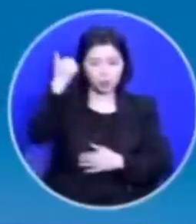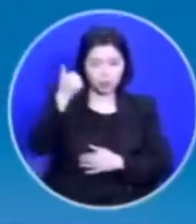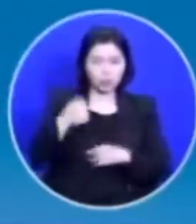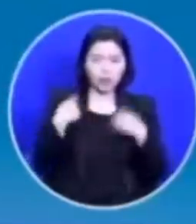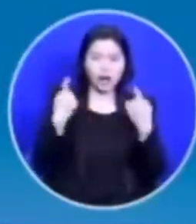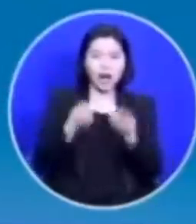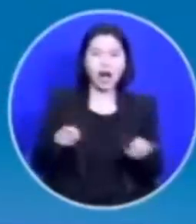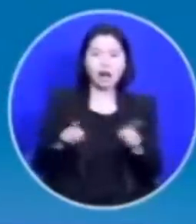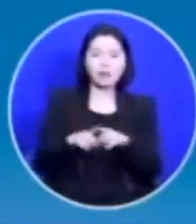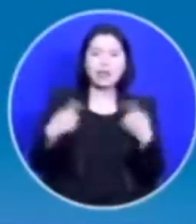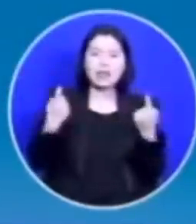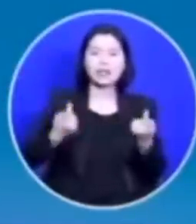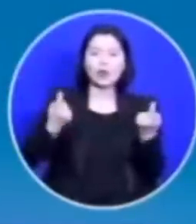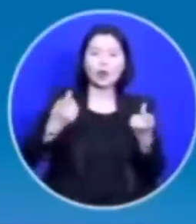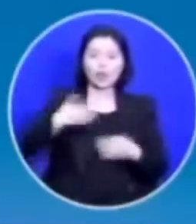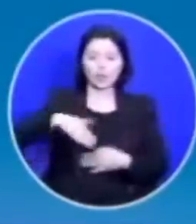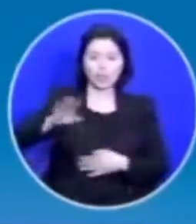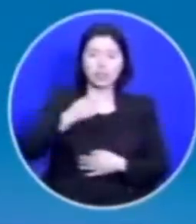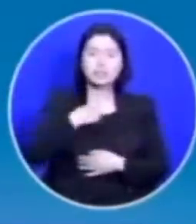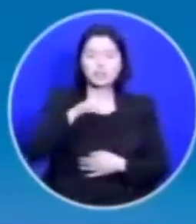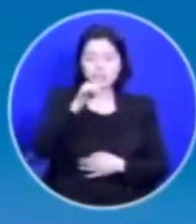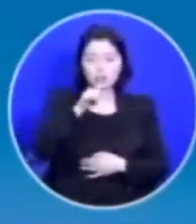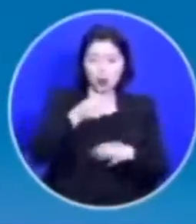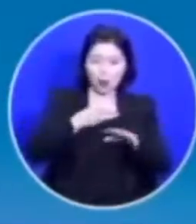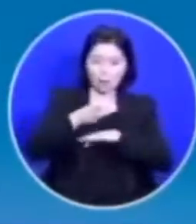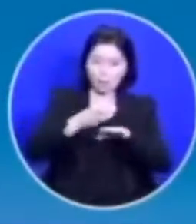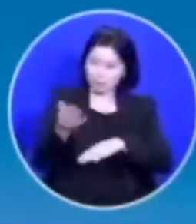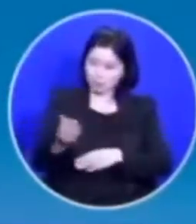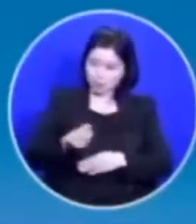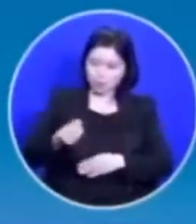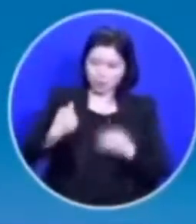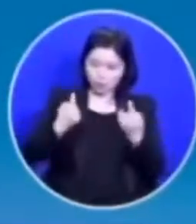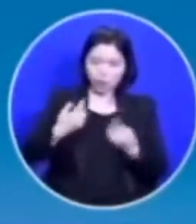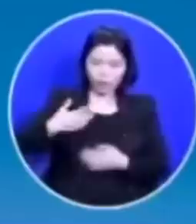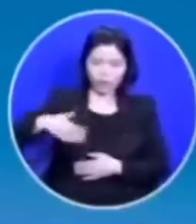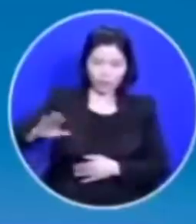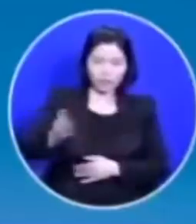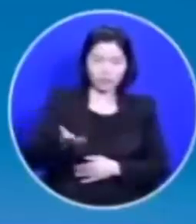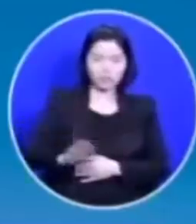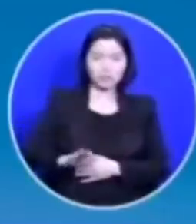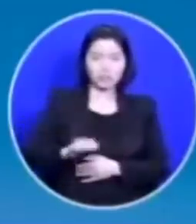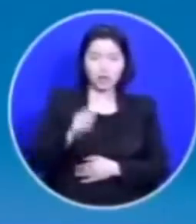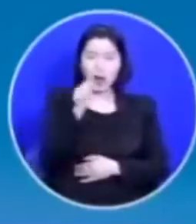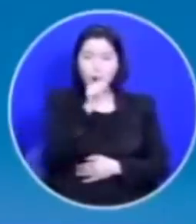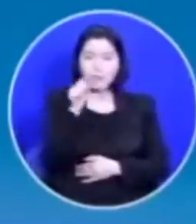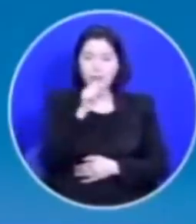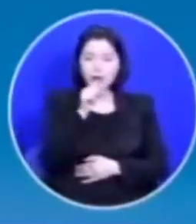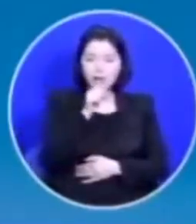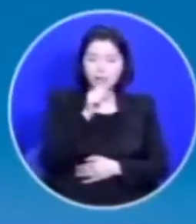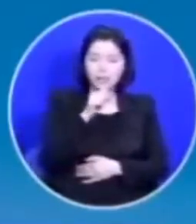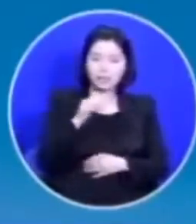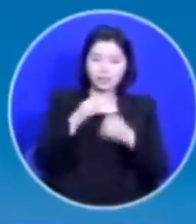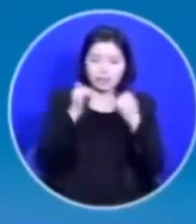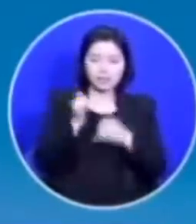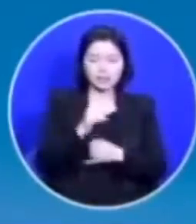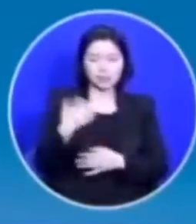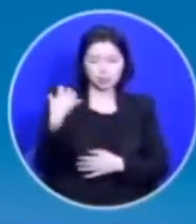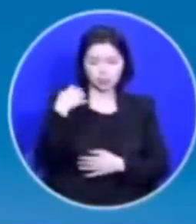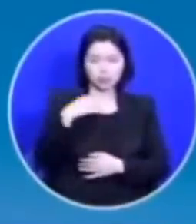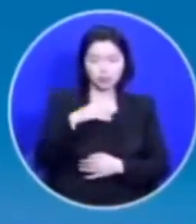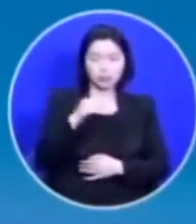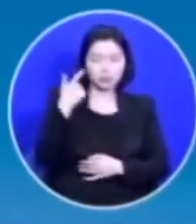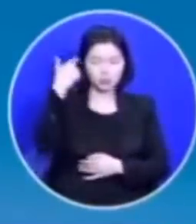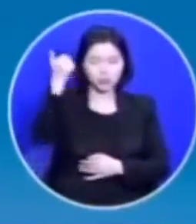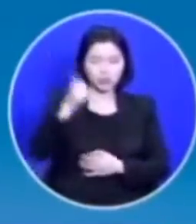떠나서 버스를 빌려서 여행을 떠났는데 마이크를 잡은 사회 하시는 목사님이